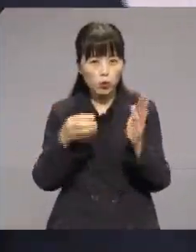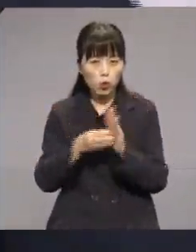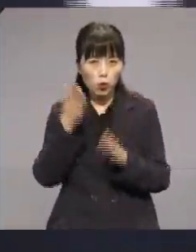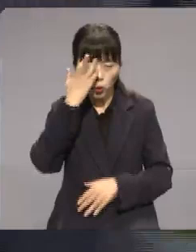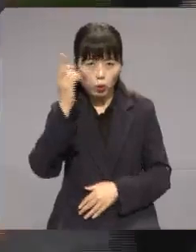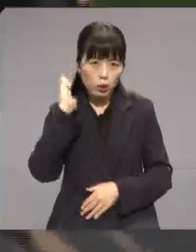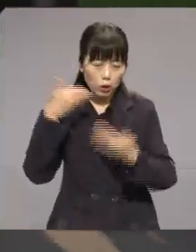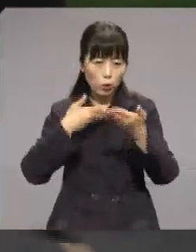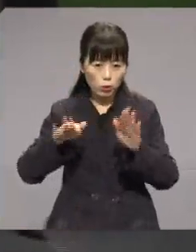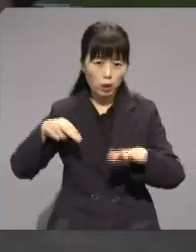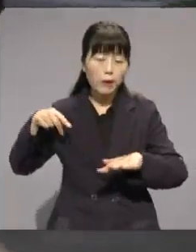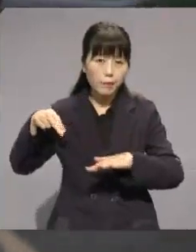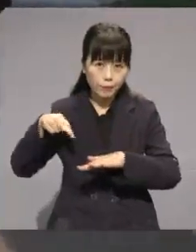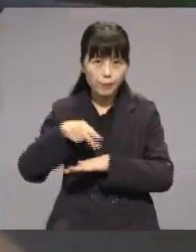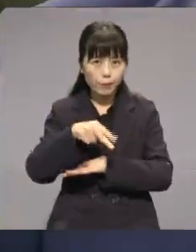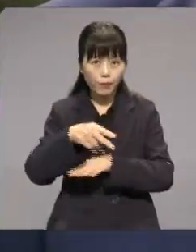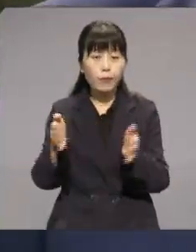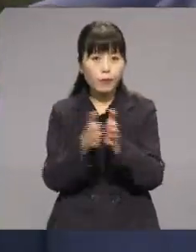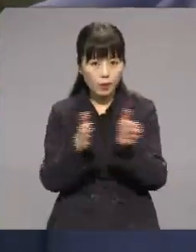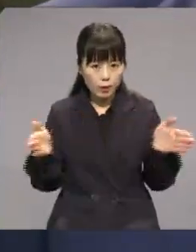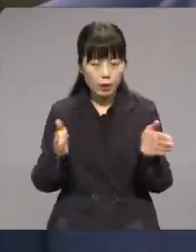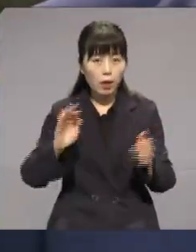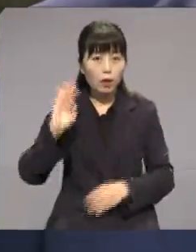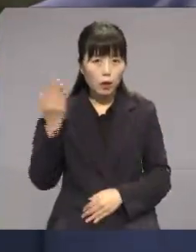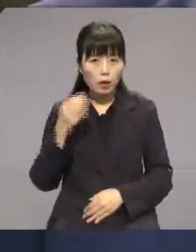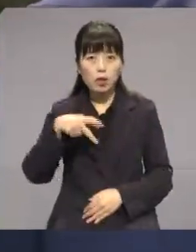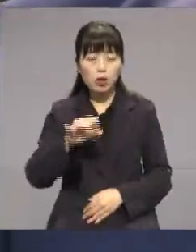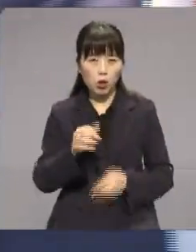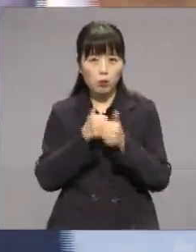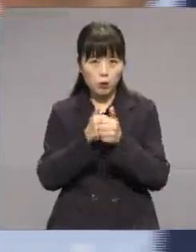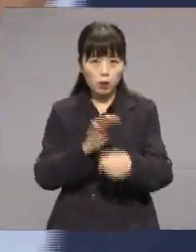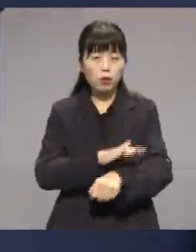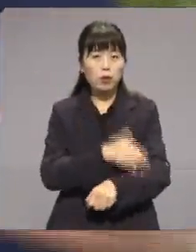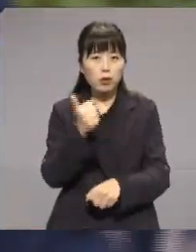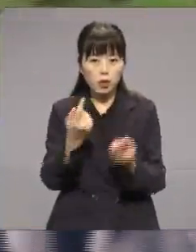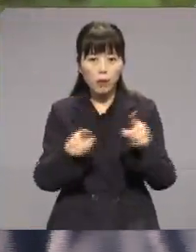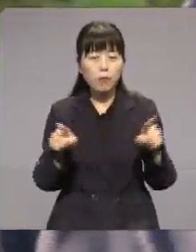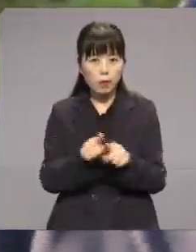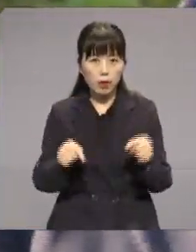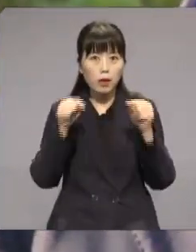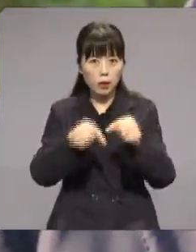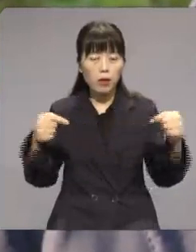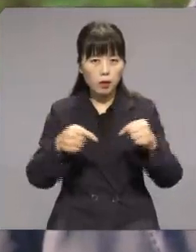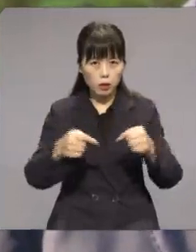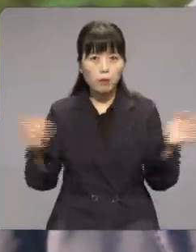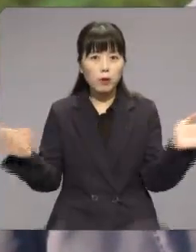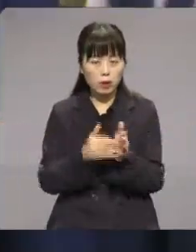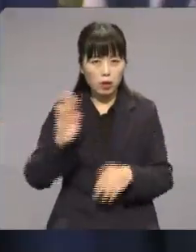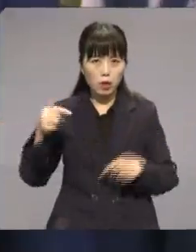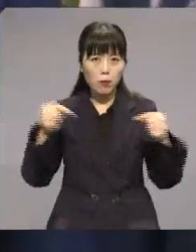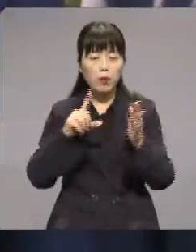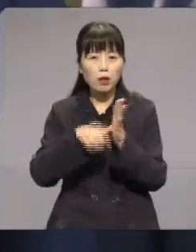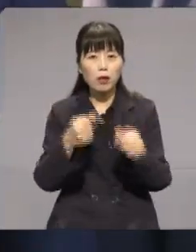용산 대통령실 앞 잔디를 거니는 산책으로 시작해서 정진석 비서실장도 배석한 차담으로 마무리됐습니다.